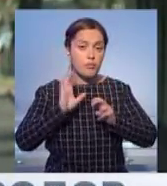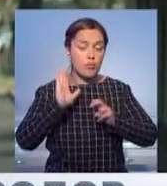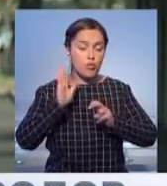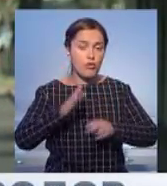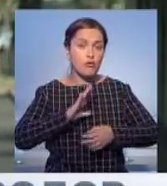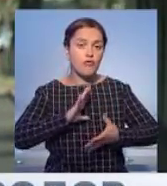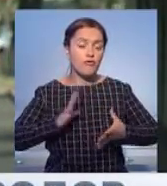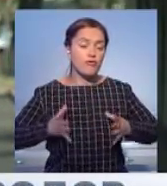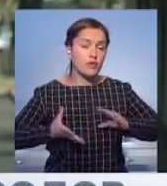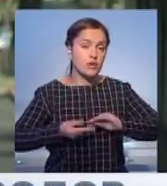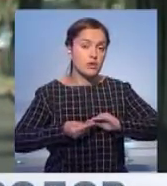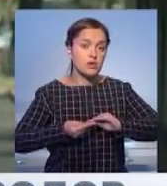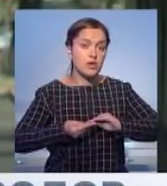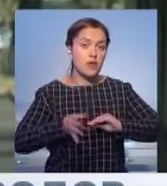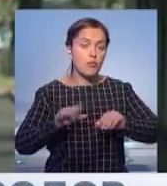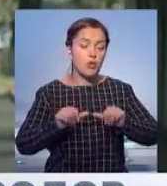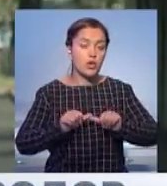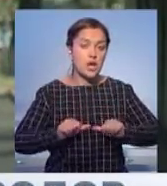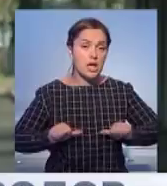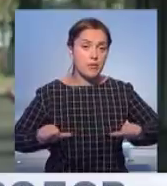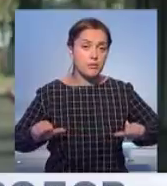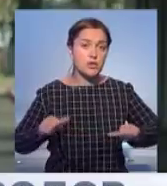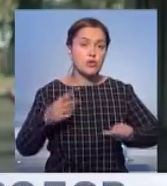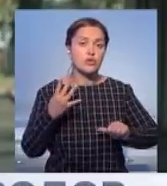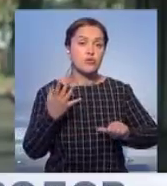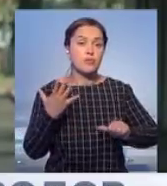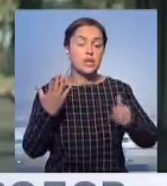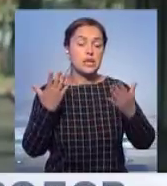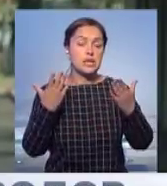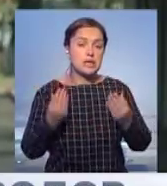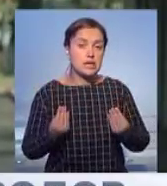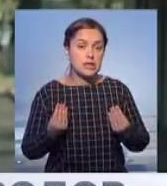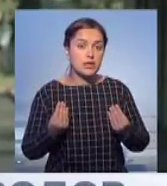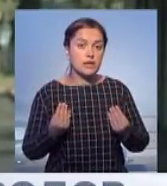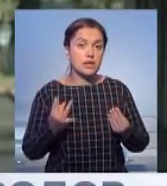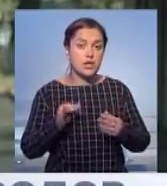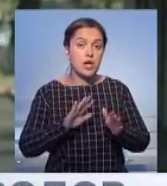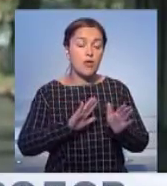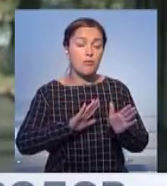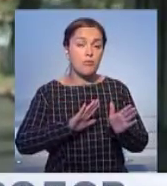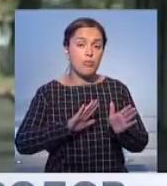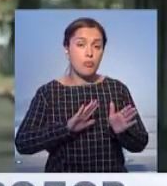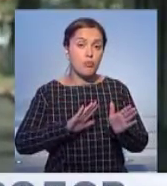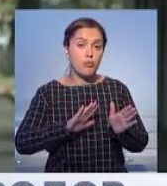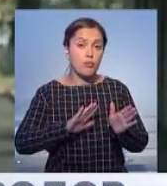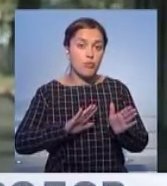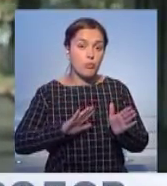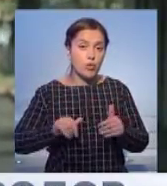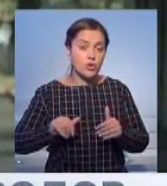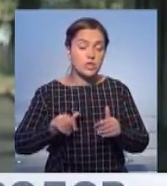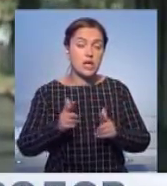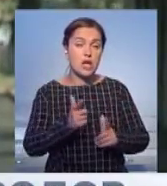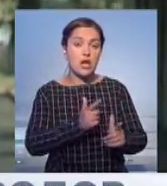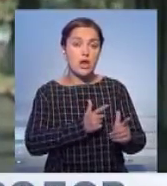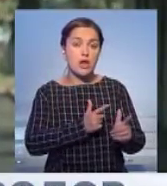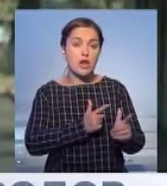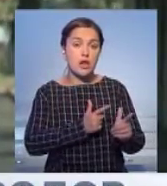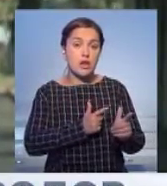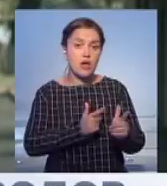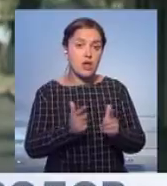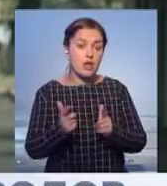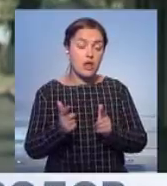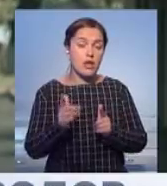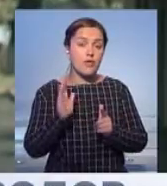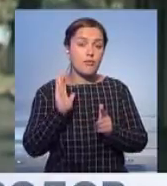будет проводиться где-то у нас 40-45 дней. И после ввода в эксплуатацию у нас